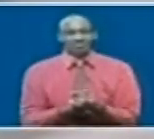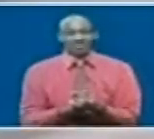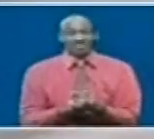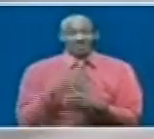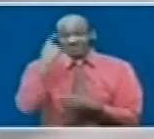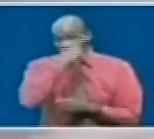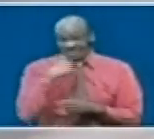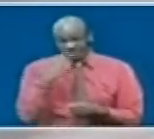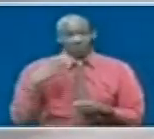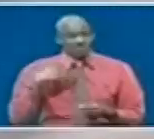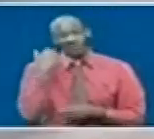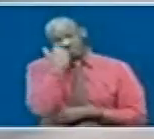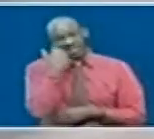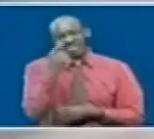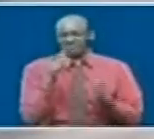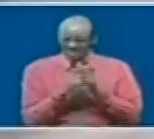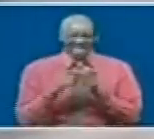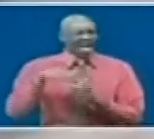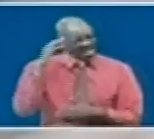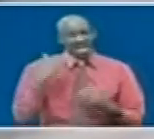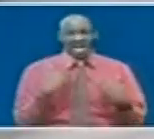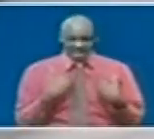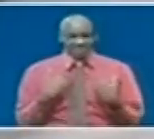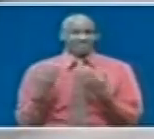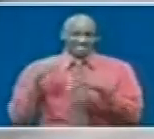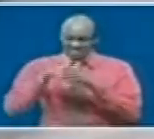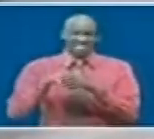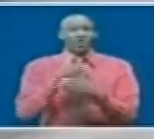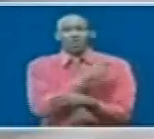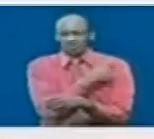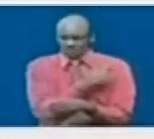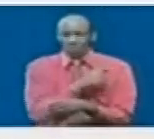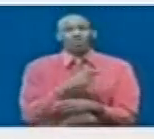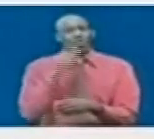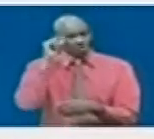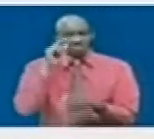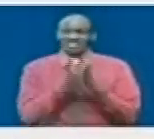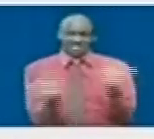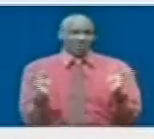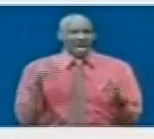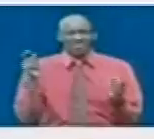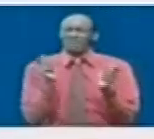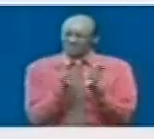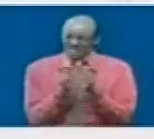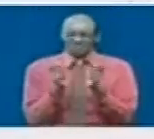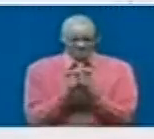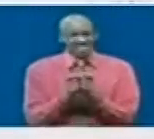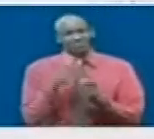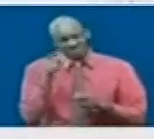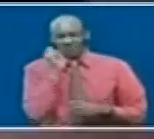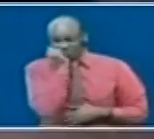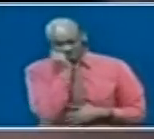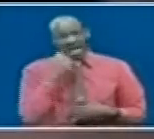Nyuso za wagonjwa wakiwa na maumivu makuu ndani ya hospitali ya Coast General, wengine kwa uchungu, maumivu na